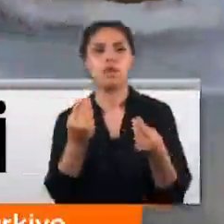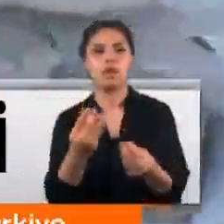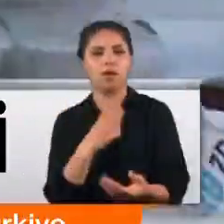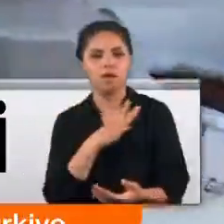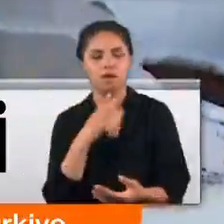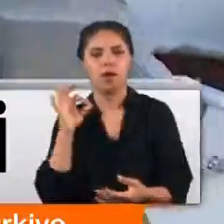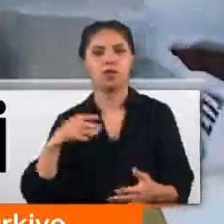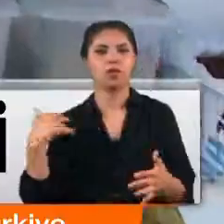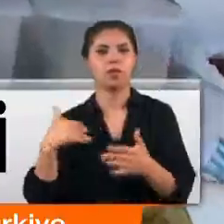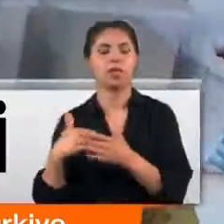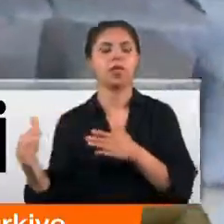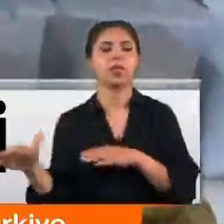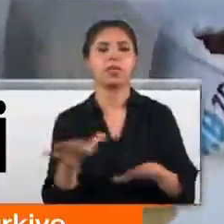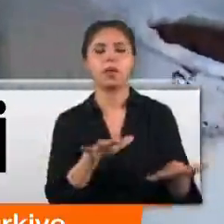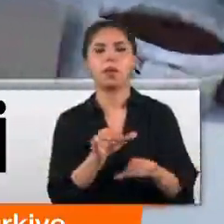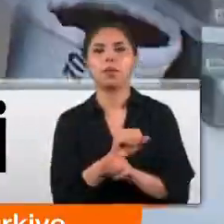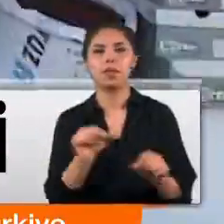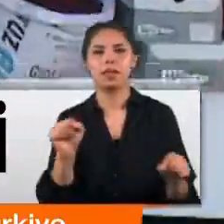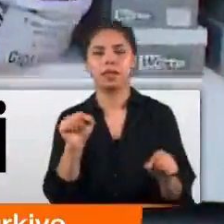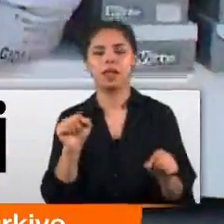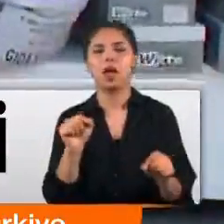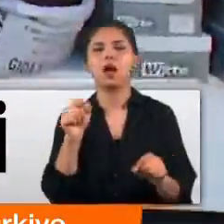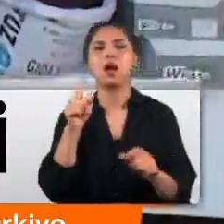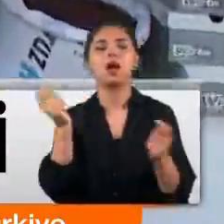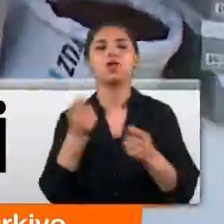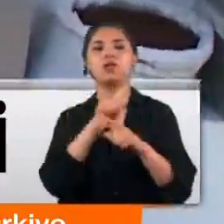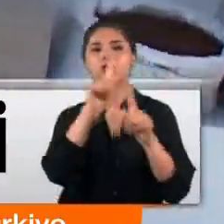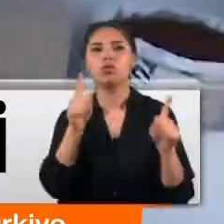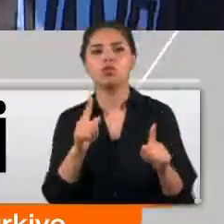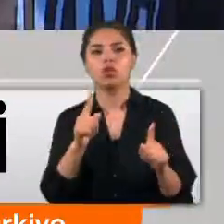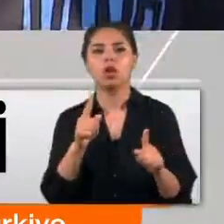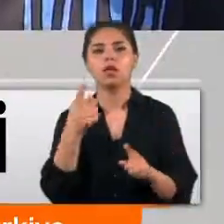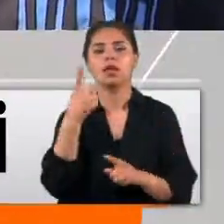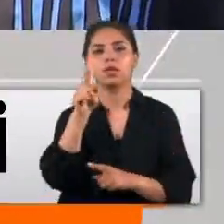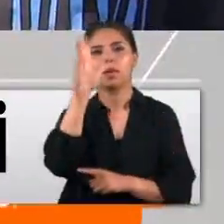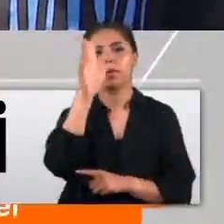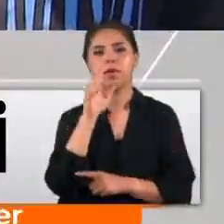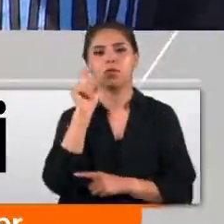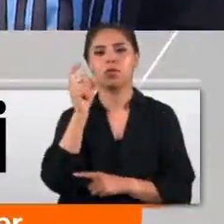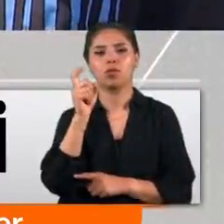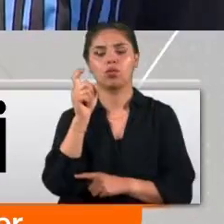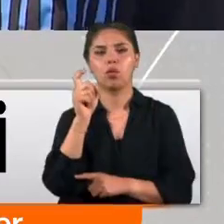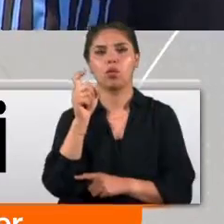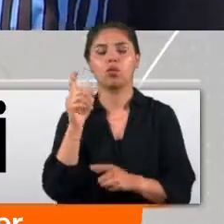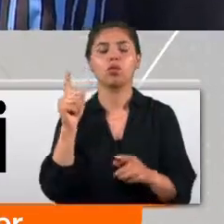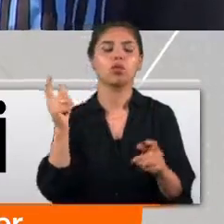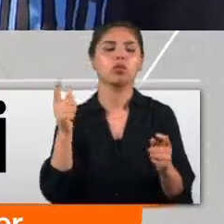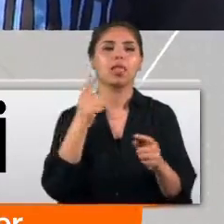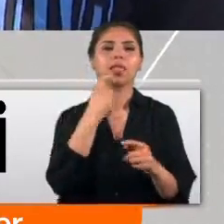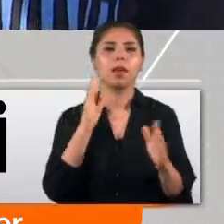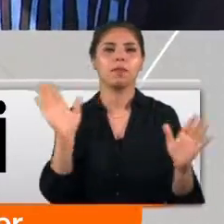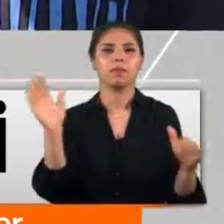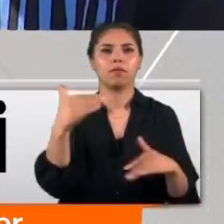ana kadar depremzede esnafına teslim edilen iş yeri sayısı 2509. 25 senelik esnaftık. 2 tane iş yerimiz